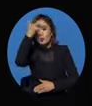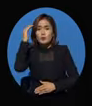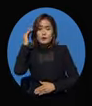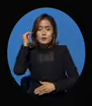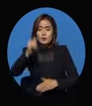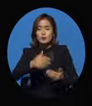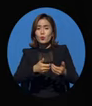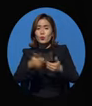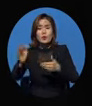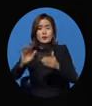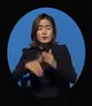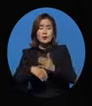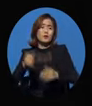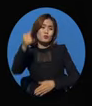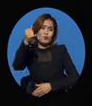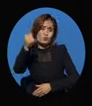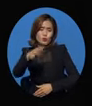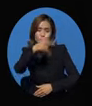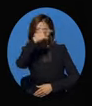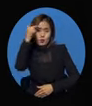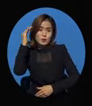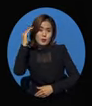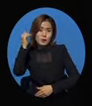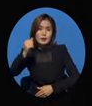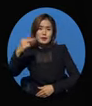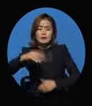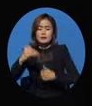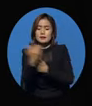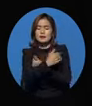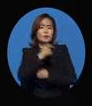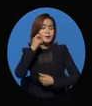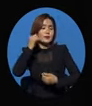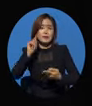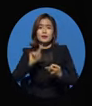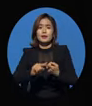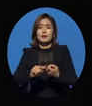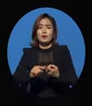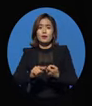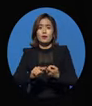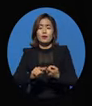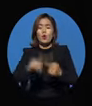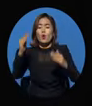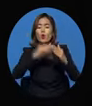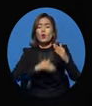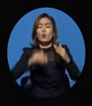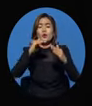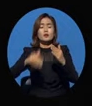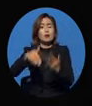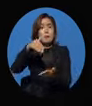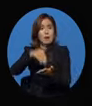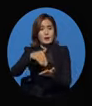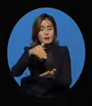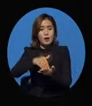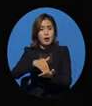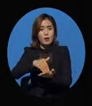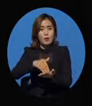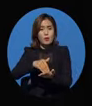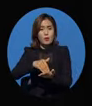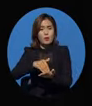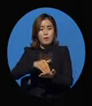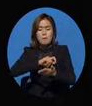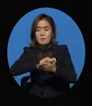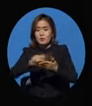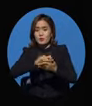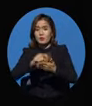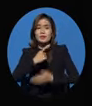때의 수차례 노무현 대통령을 제대로 지키지 못했던 것에 대해서 공개적으로 반수 하고 반성한 클론 도 쓰고